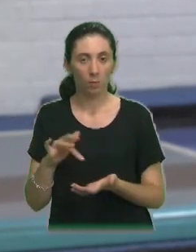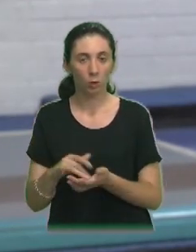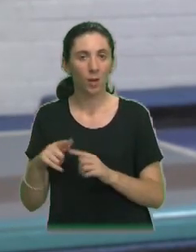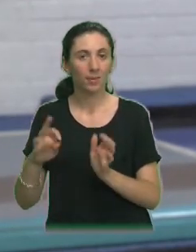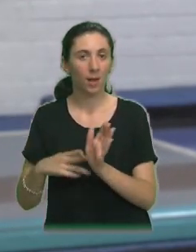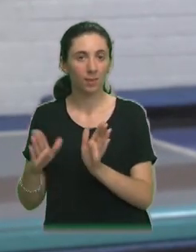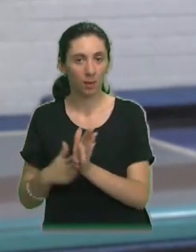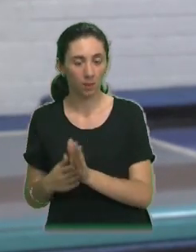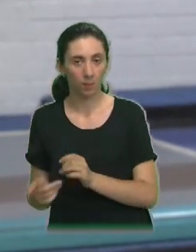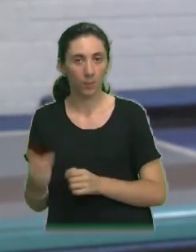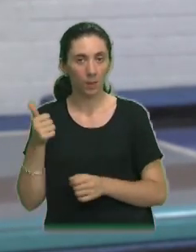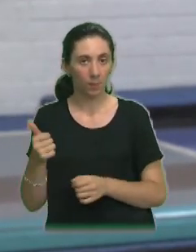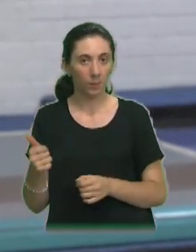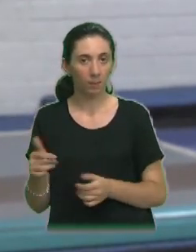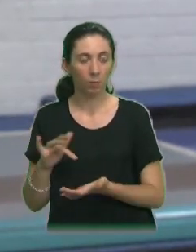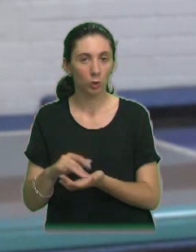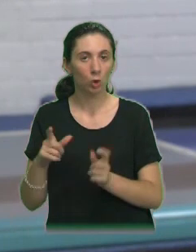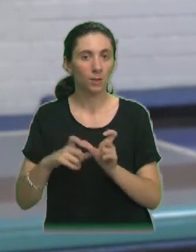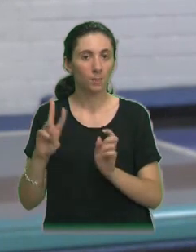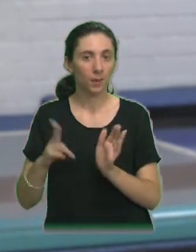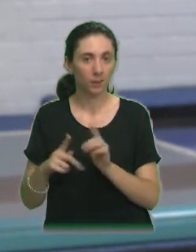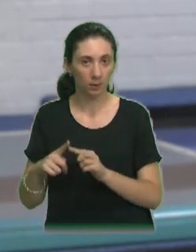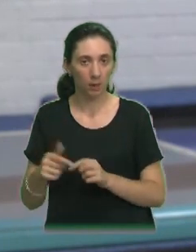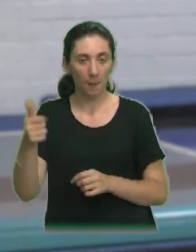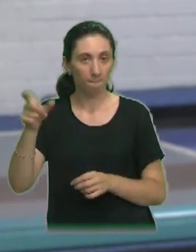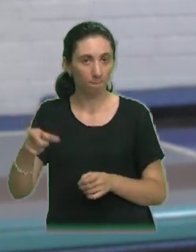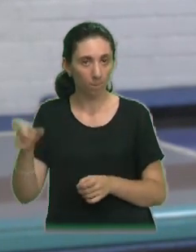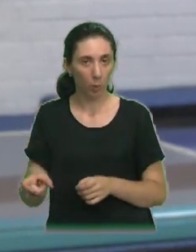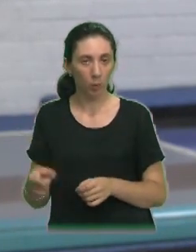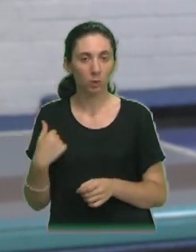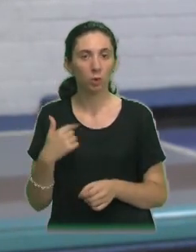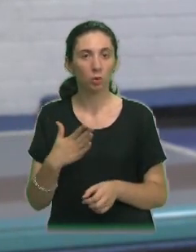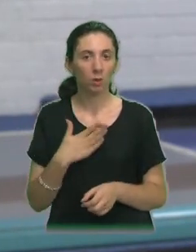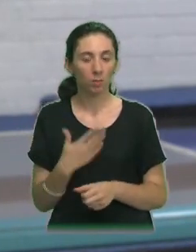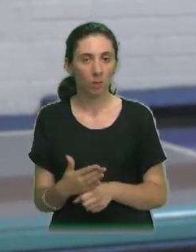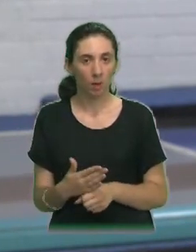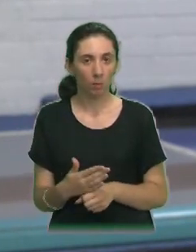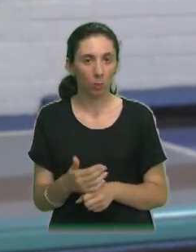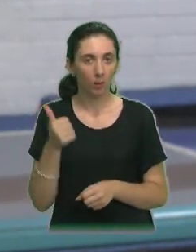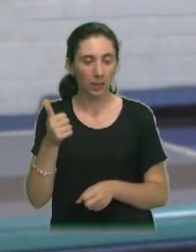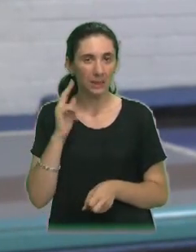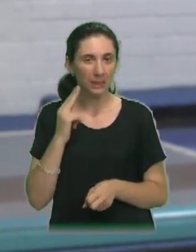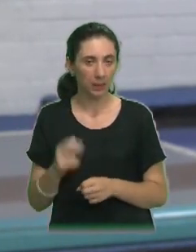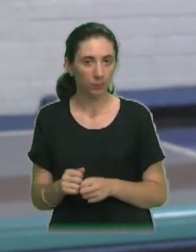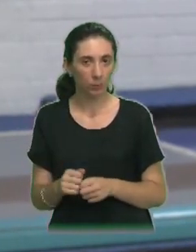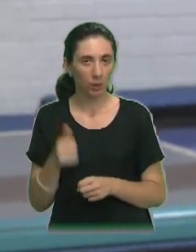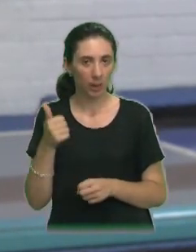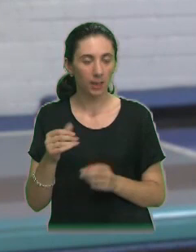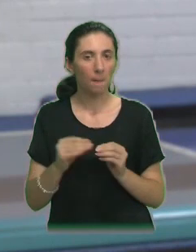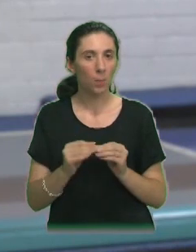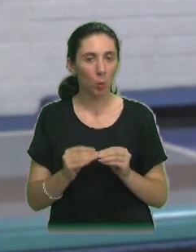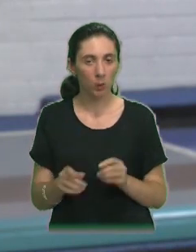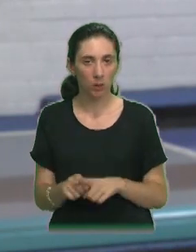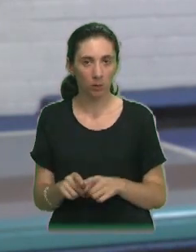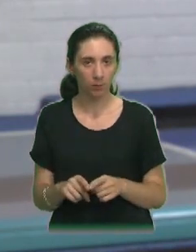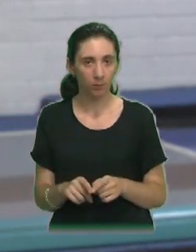mjesto u sprintu. Pojedinačno imamo jedno srebro i jednu broncu.